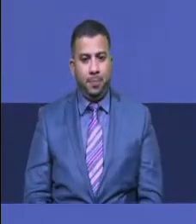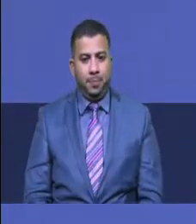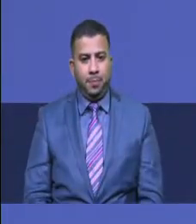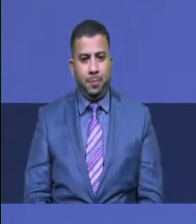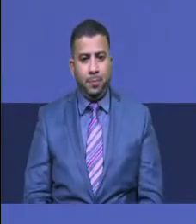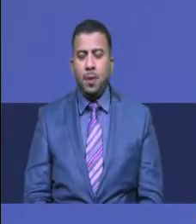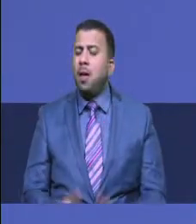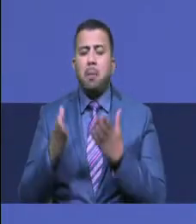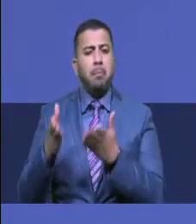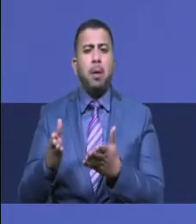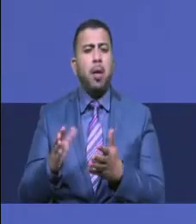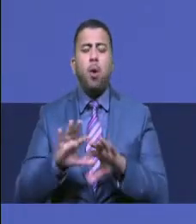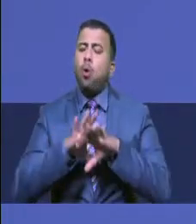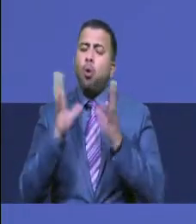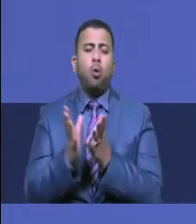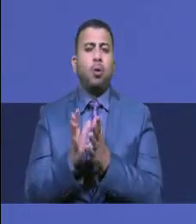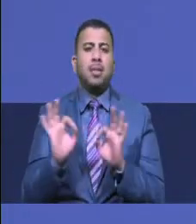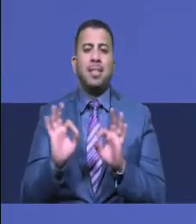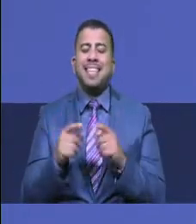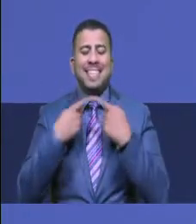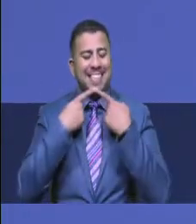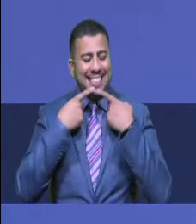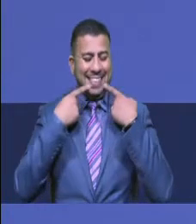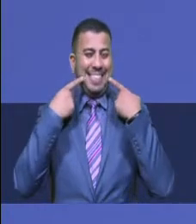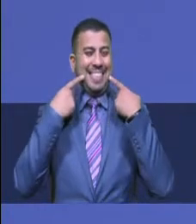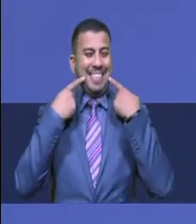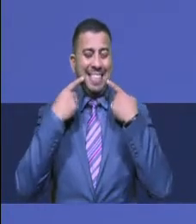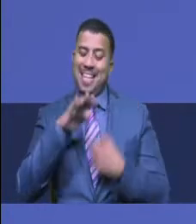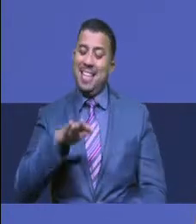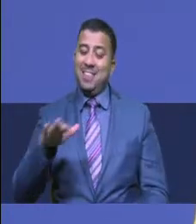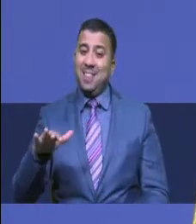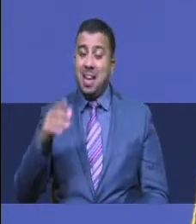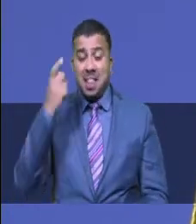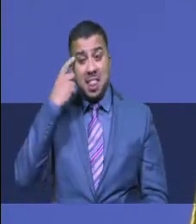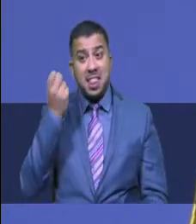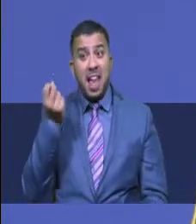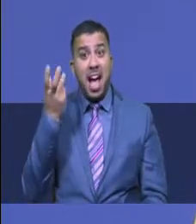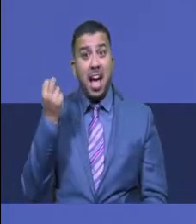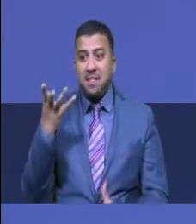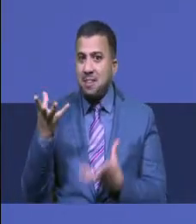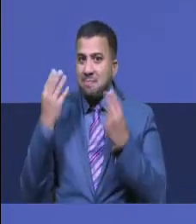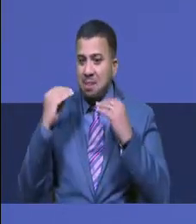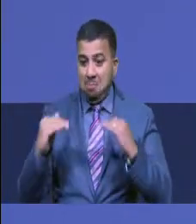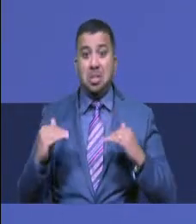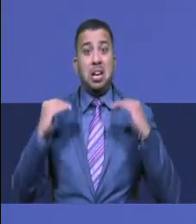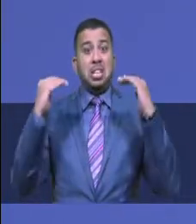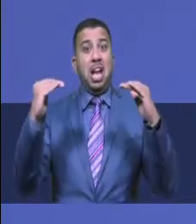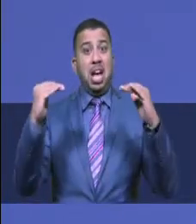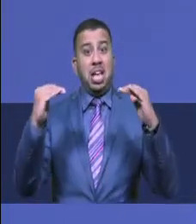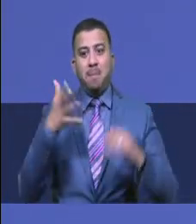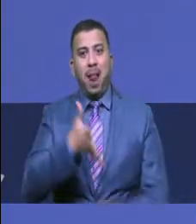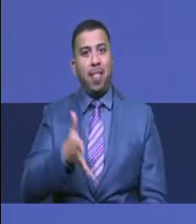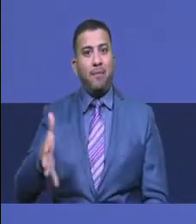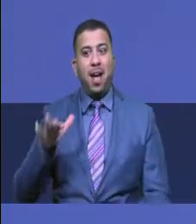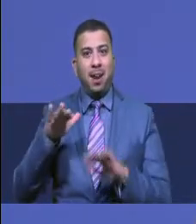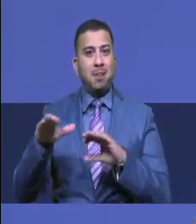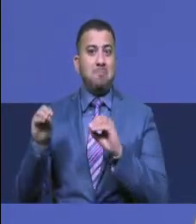بها كل حاجة تسعد الأطفال وتثقفهم وترتقي بهم.